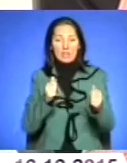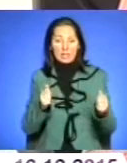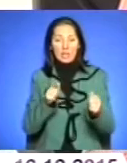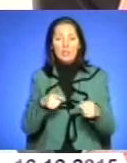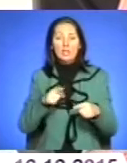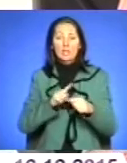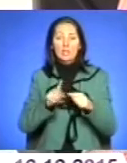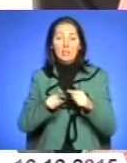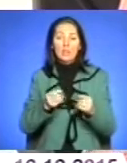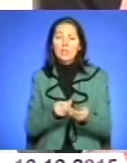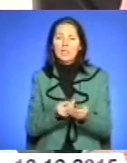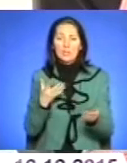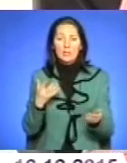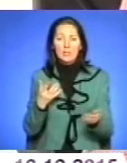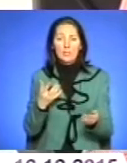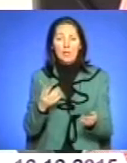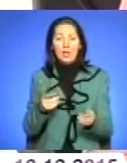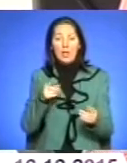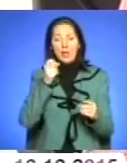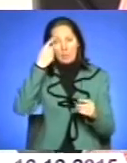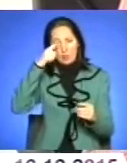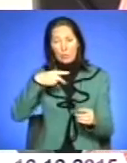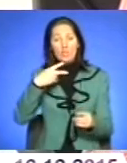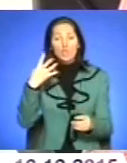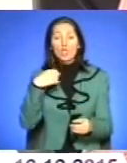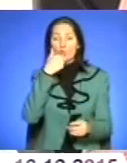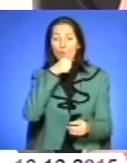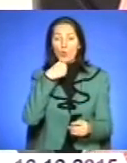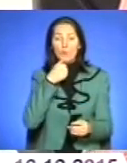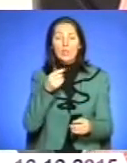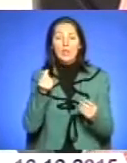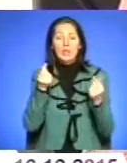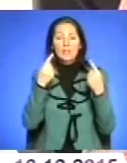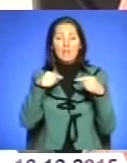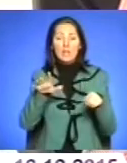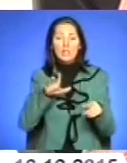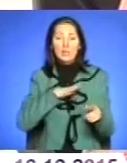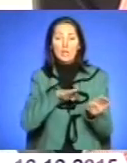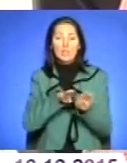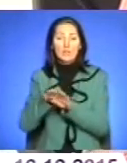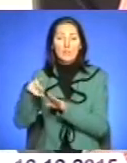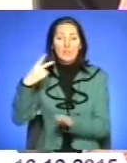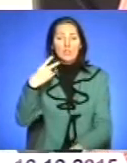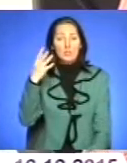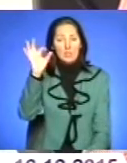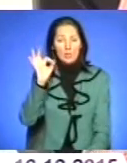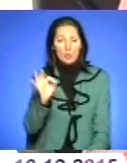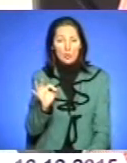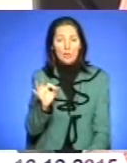динаміки цін. Як відомо, в 2014 році інфляція була на рівні